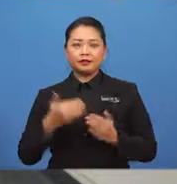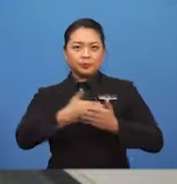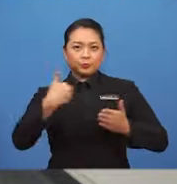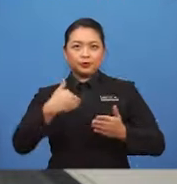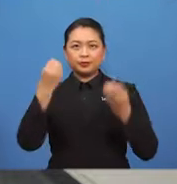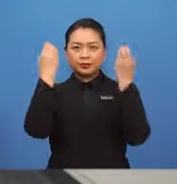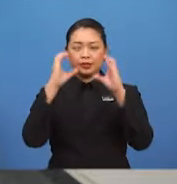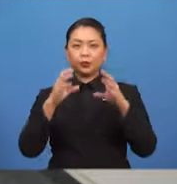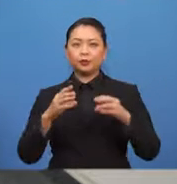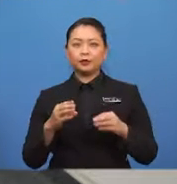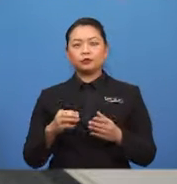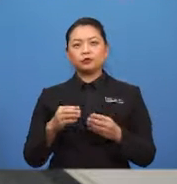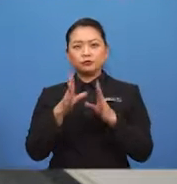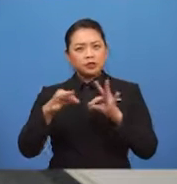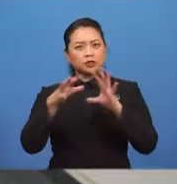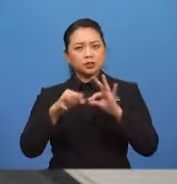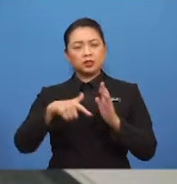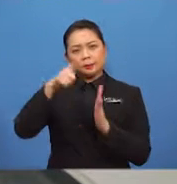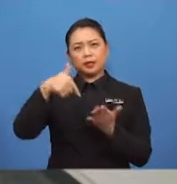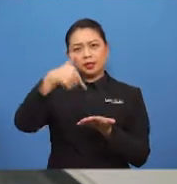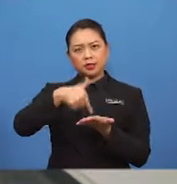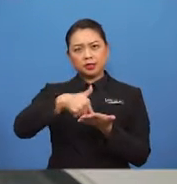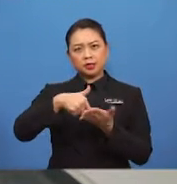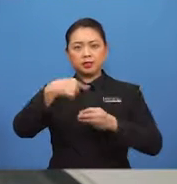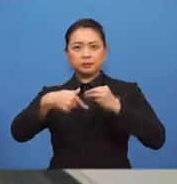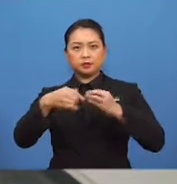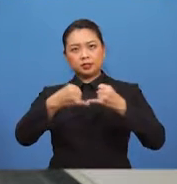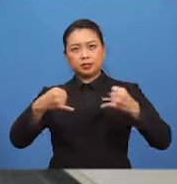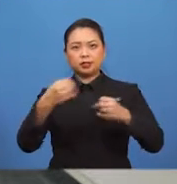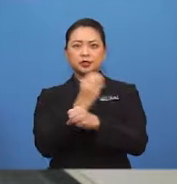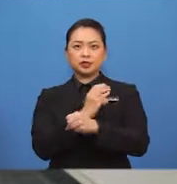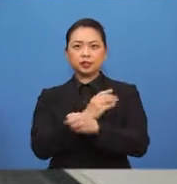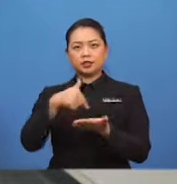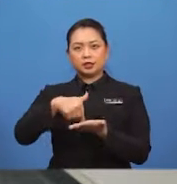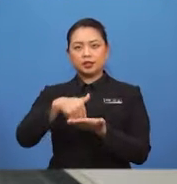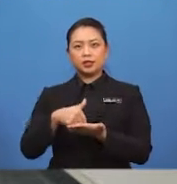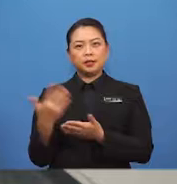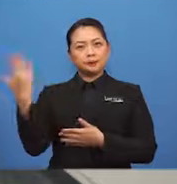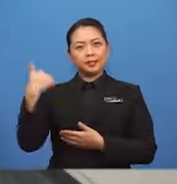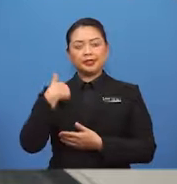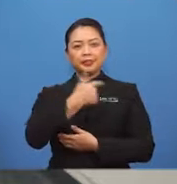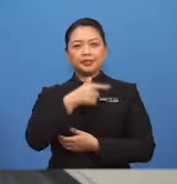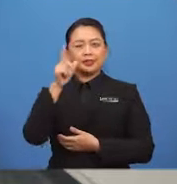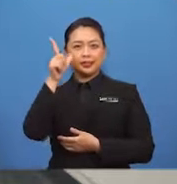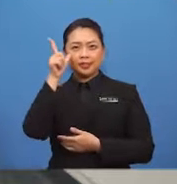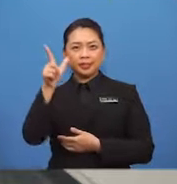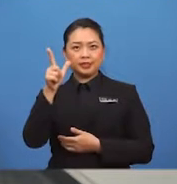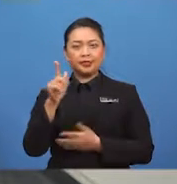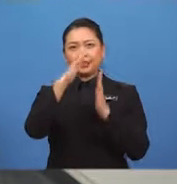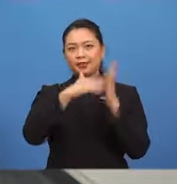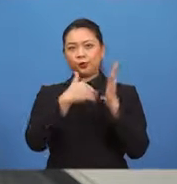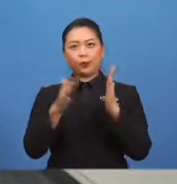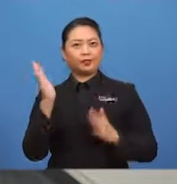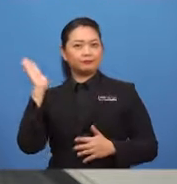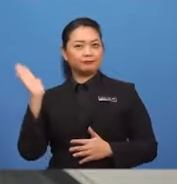Sebelum cikgu memerihalkan dengan lebih lanjut tentang jenis-jenis kaca ini, mari kita perhatikan jadual yang